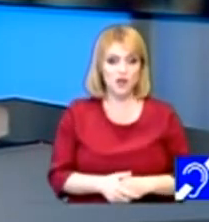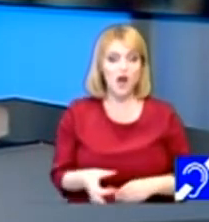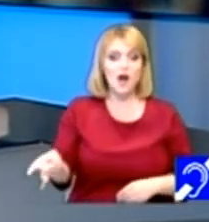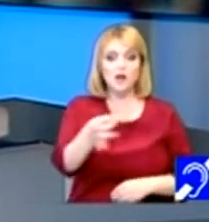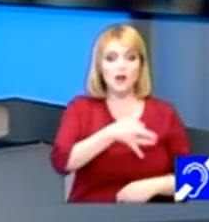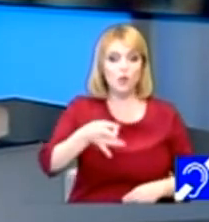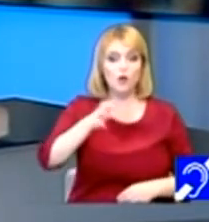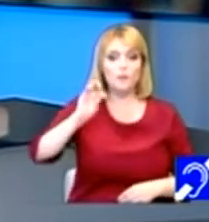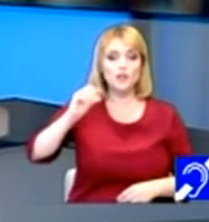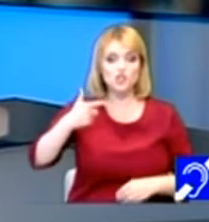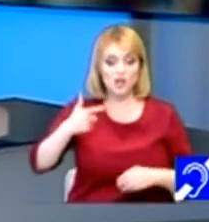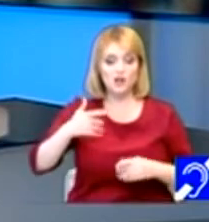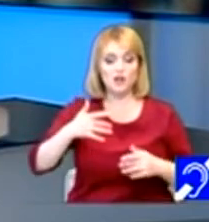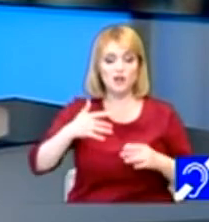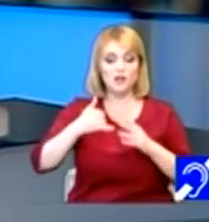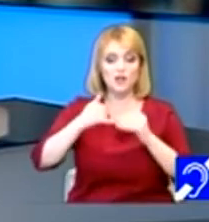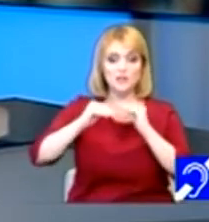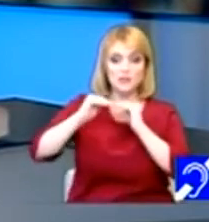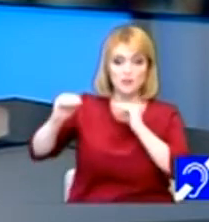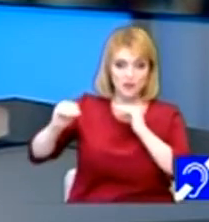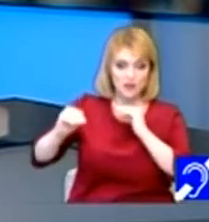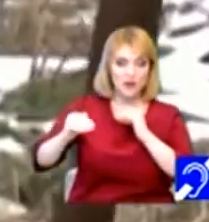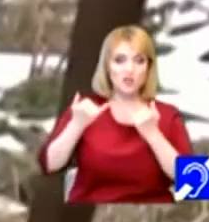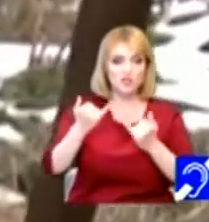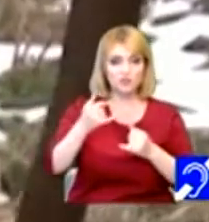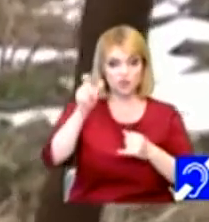raionul Briceni. Victima se află în stare gravă la spital.